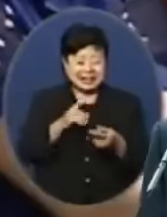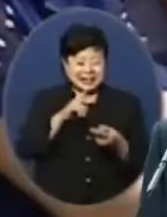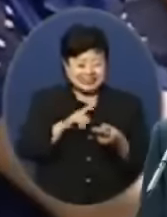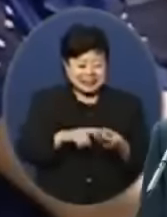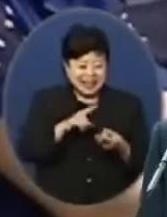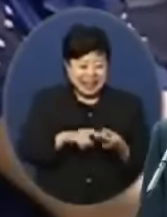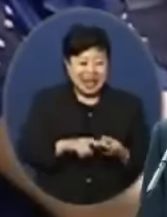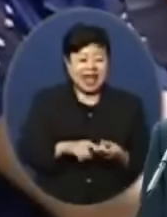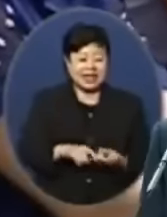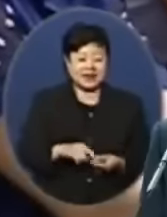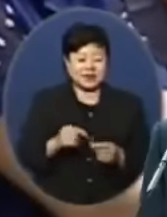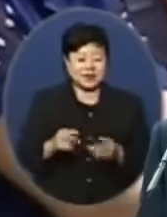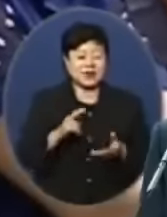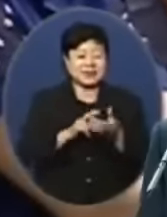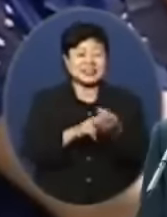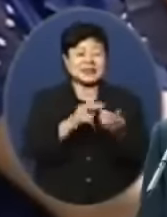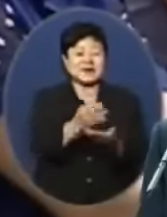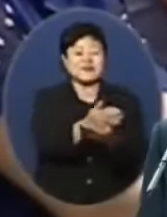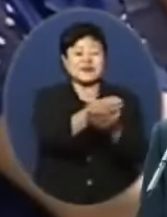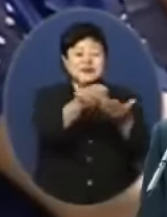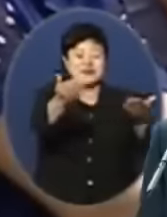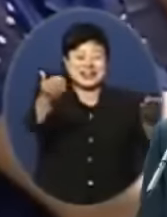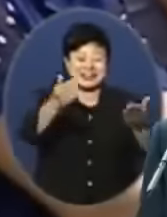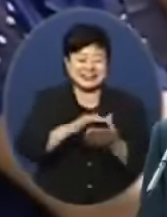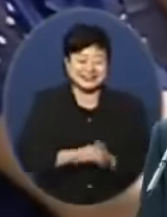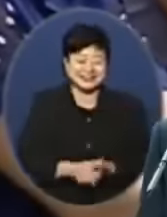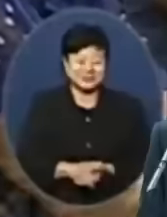그러면 성령께서 기적을 역사하는 것입니다.